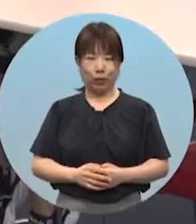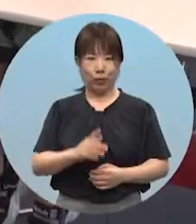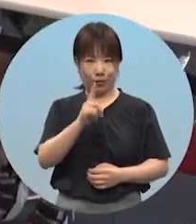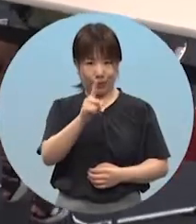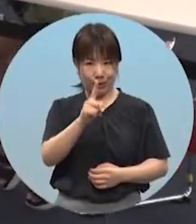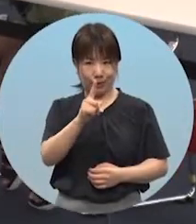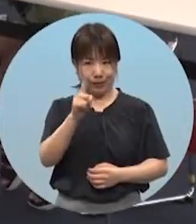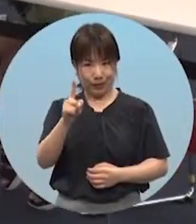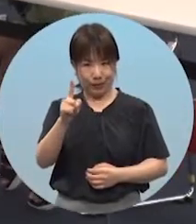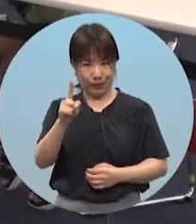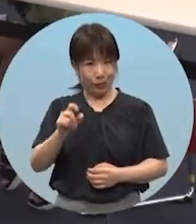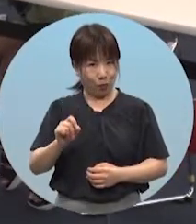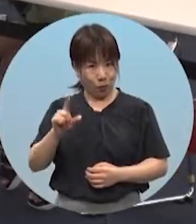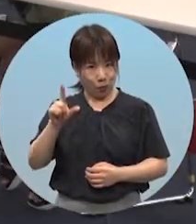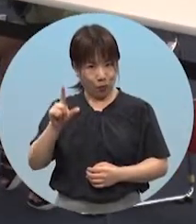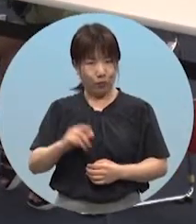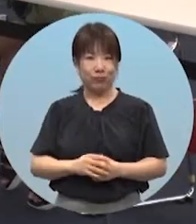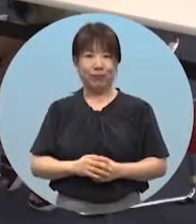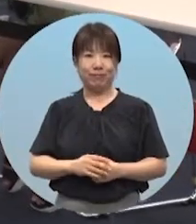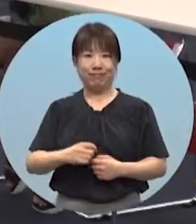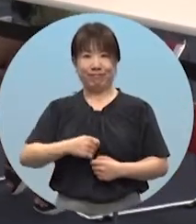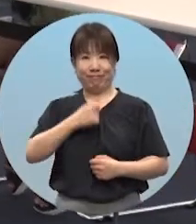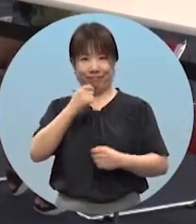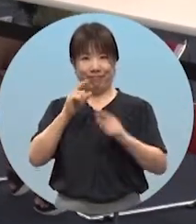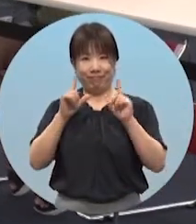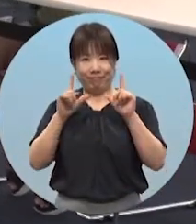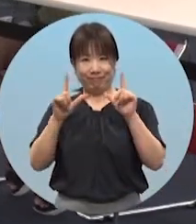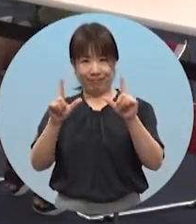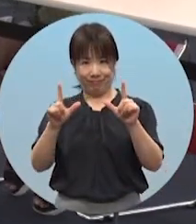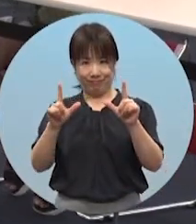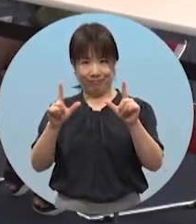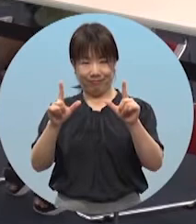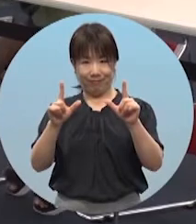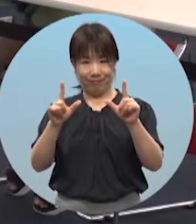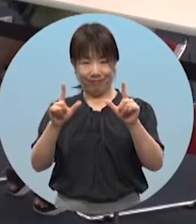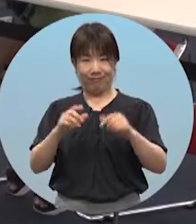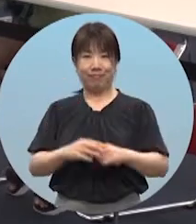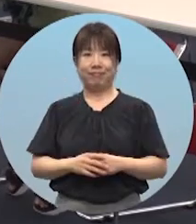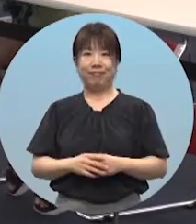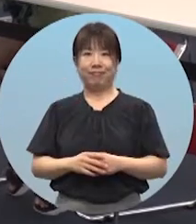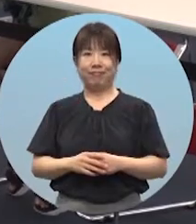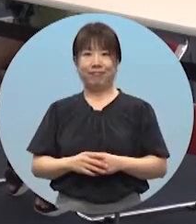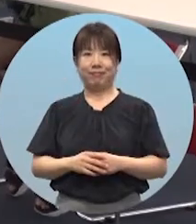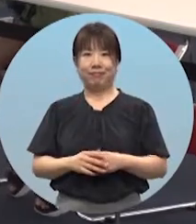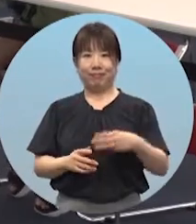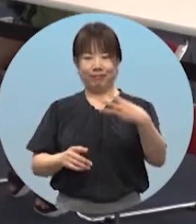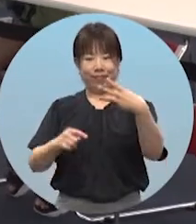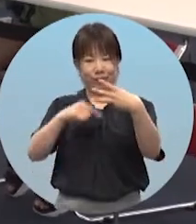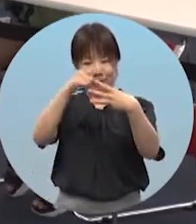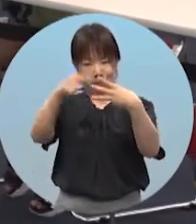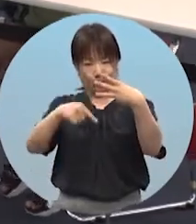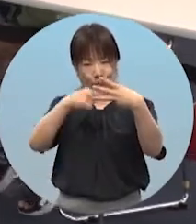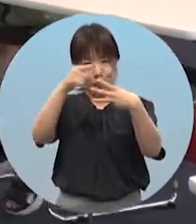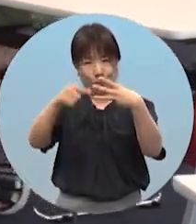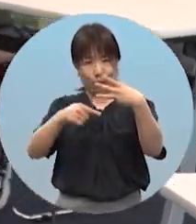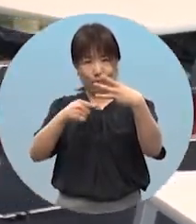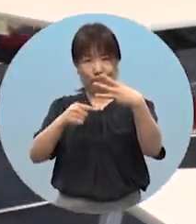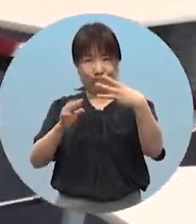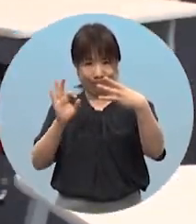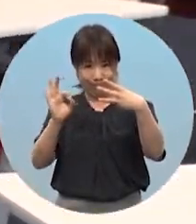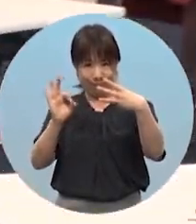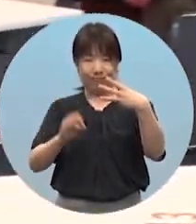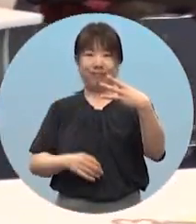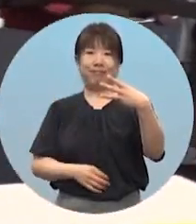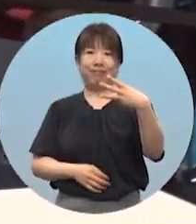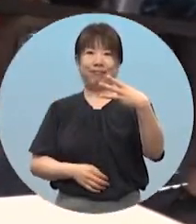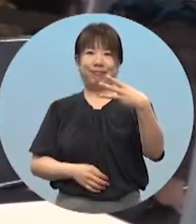1番、あー、ありがとうございます。はい、正解言いますね。ちょっと下の方ですけど、正解、全部正解です。ただ